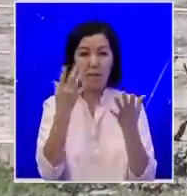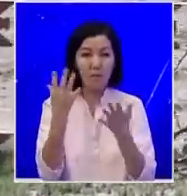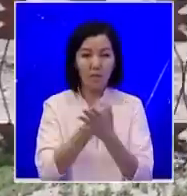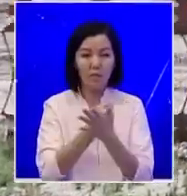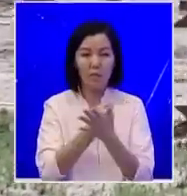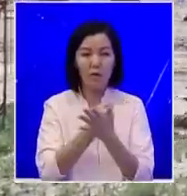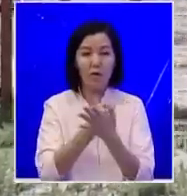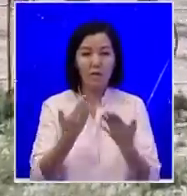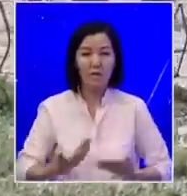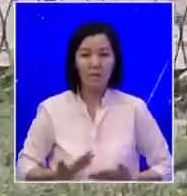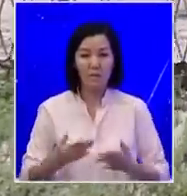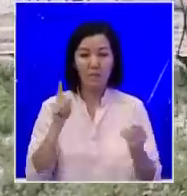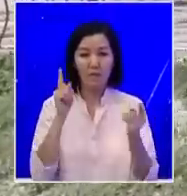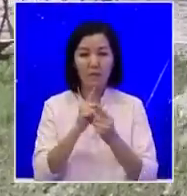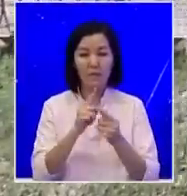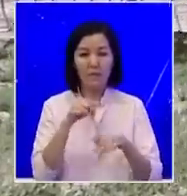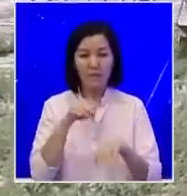тірі қауышқандай күйге түсірді.